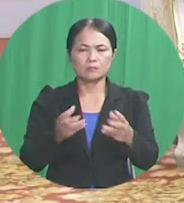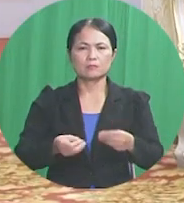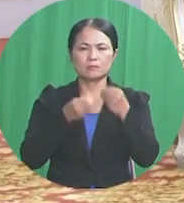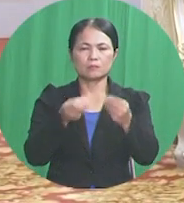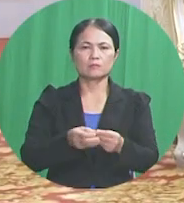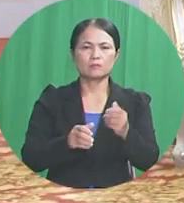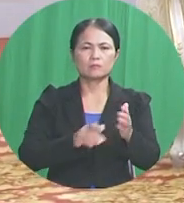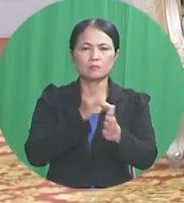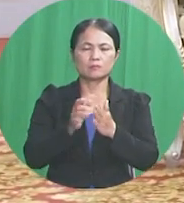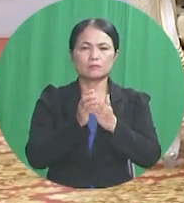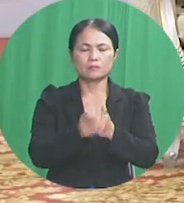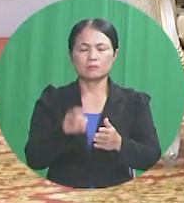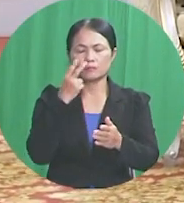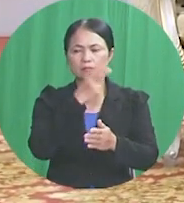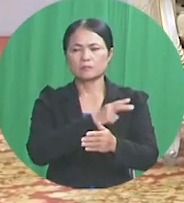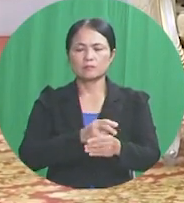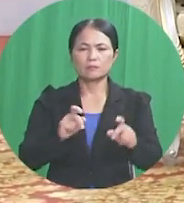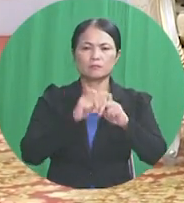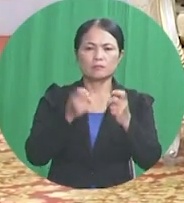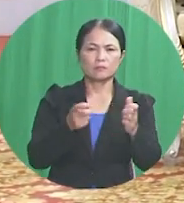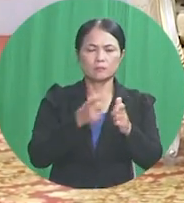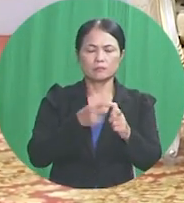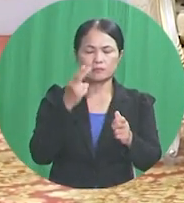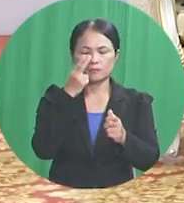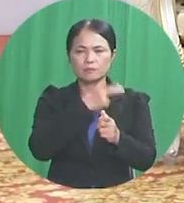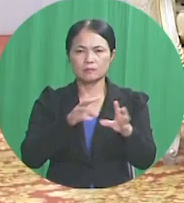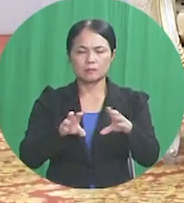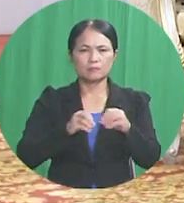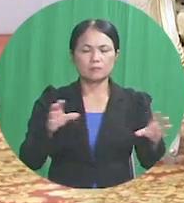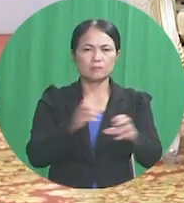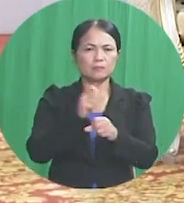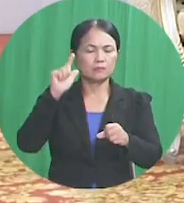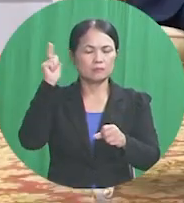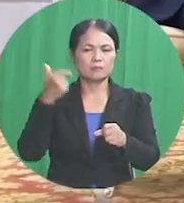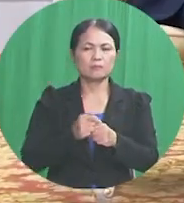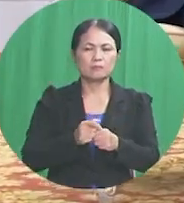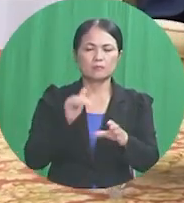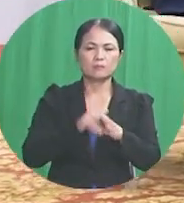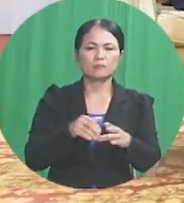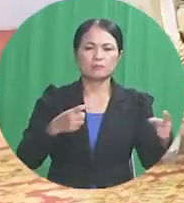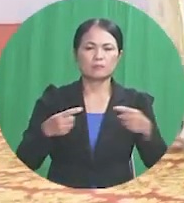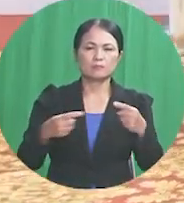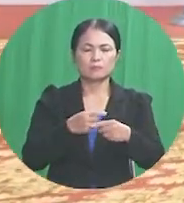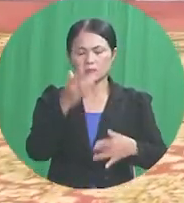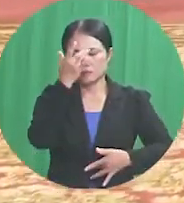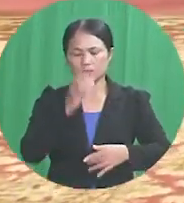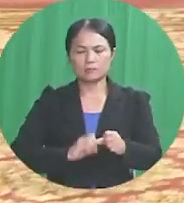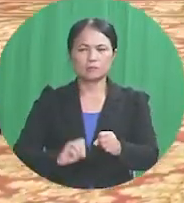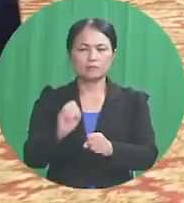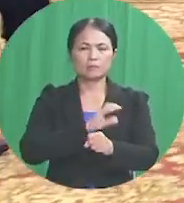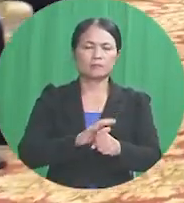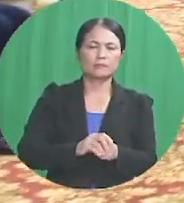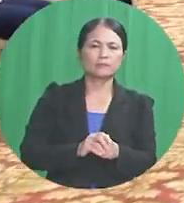มปูรับฮาพีบาลเวียดนามคณะปะกุมมณีเวียดนามตัวตุลบานโจกใจขนมกาประยุทธ์ประชังจมือโควิดดับประ